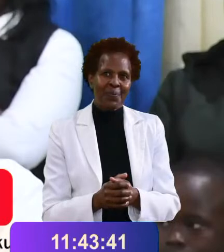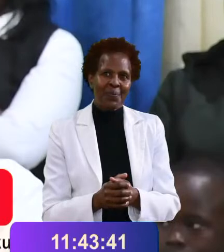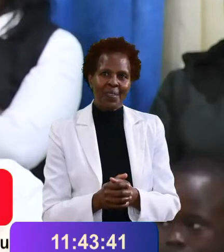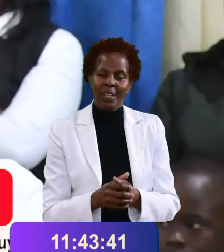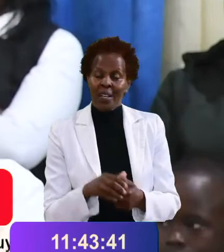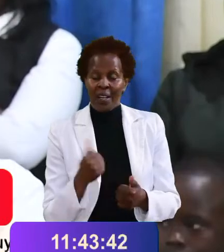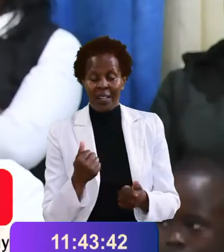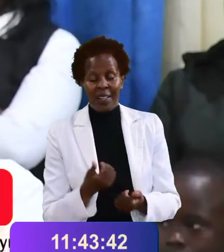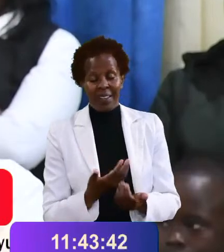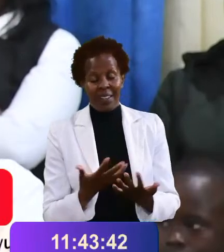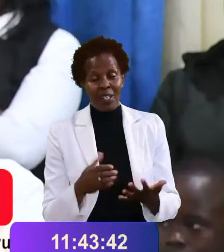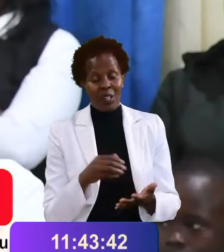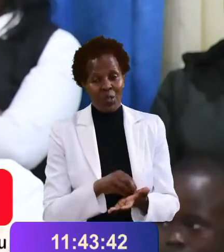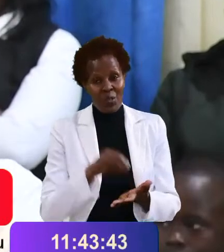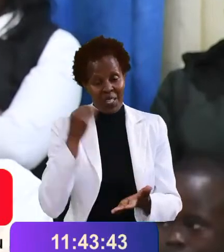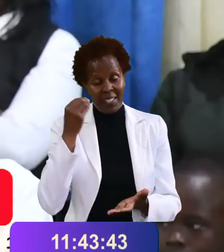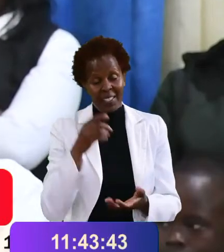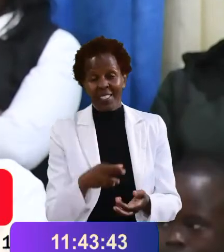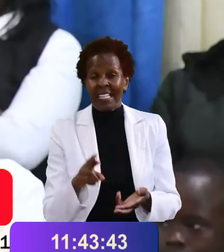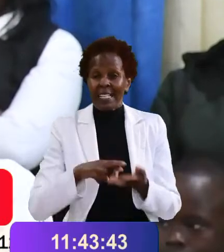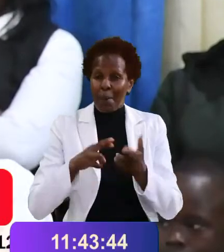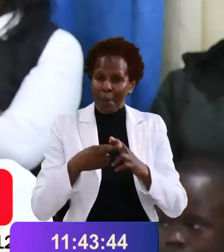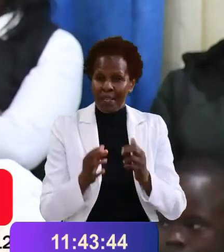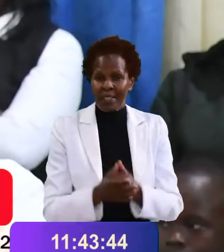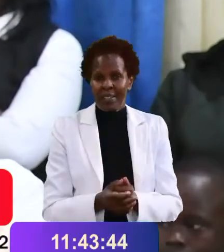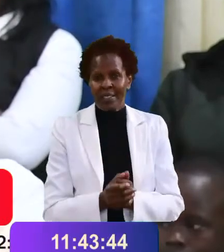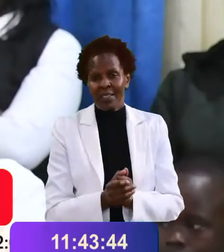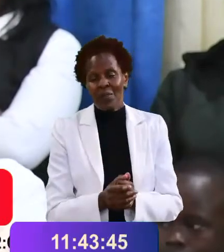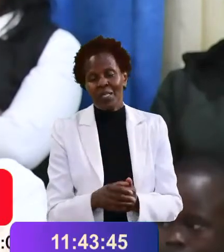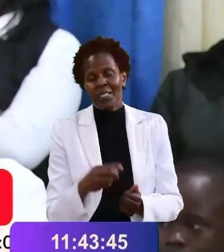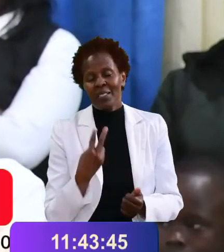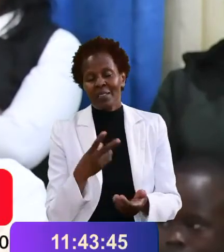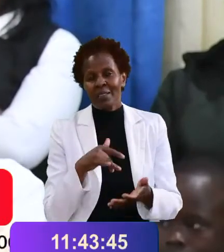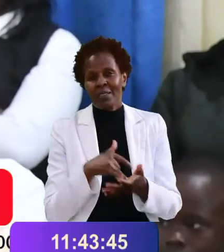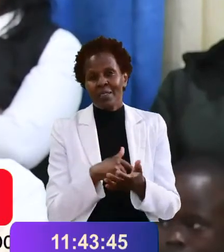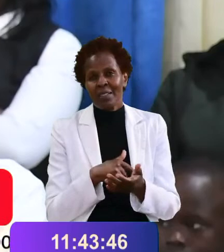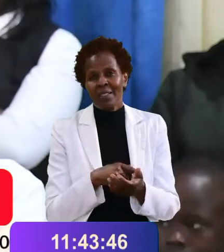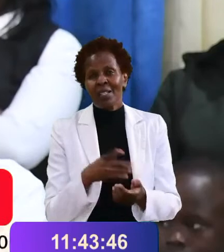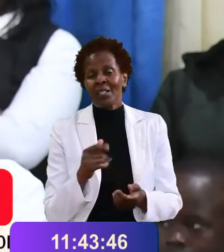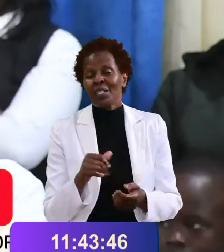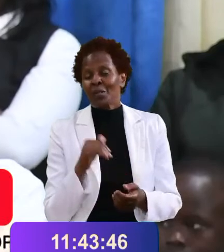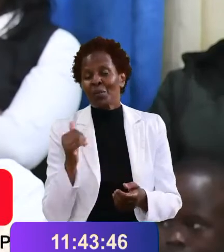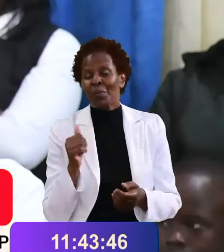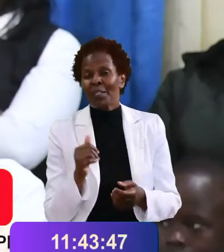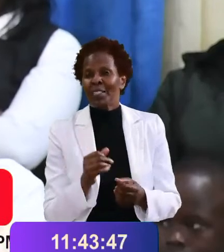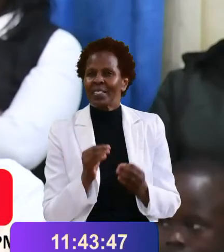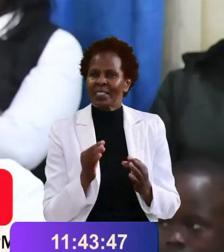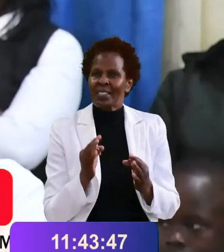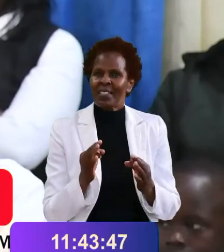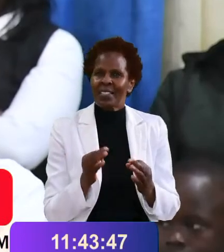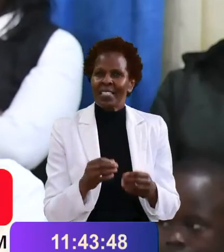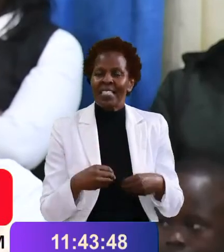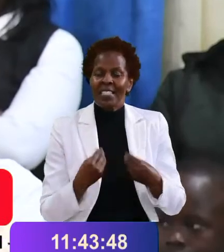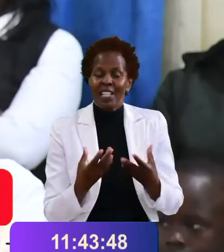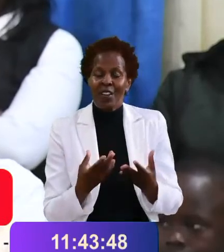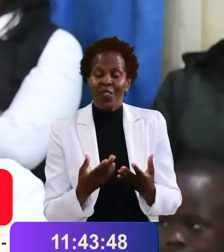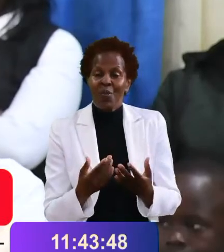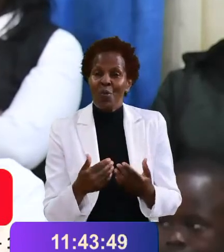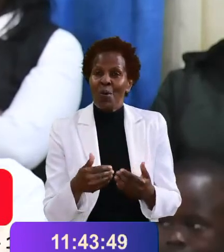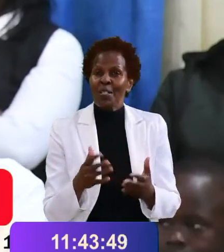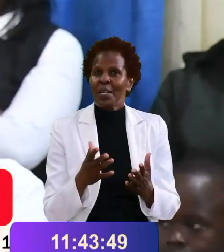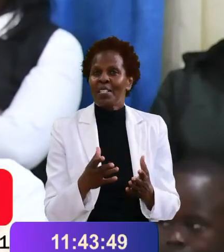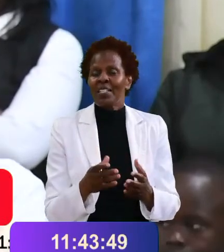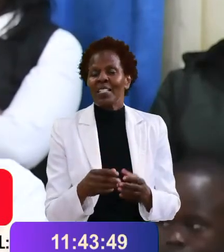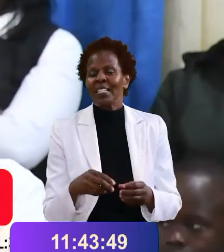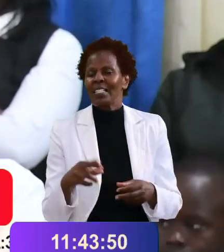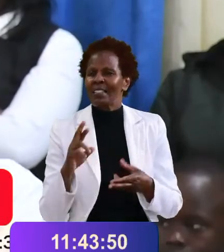Funzo letu la nne ni kutubu dhambi. Tunaona kwamba Simeoni, hata kama alitoa visababu, mwishowe